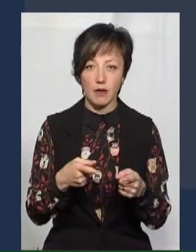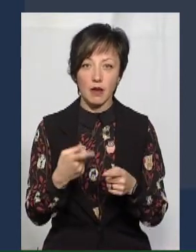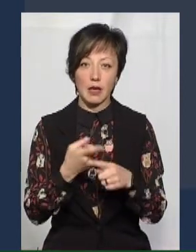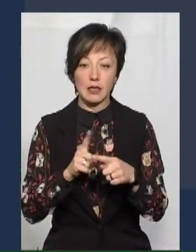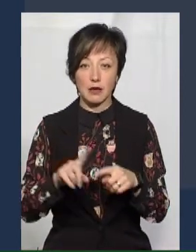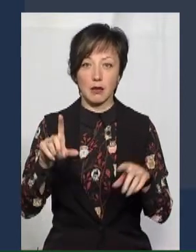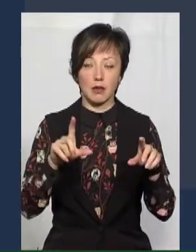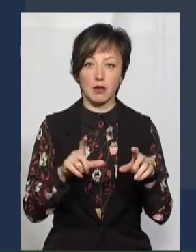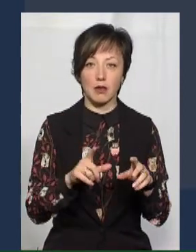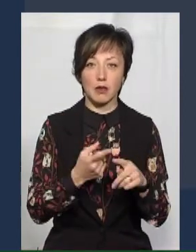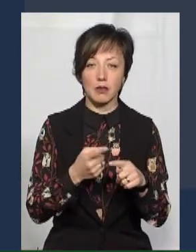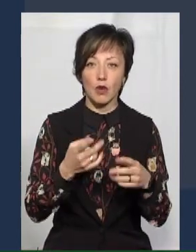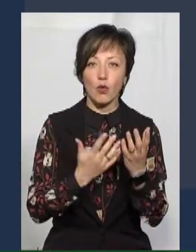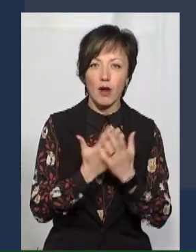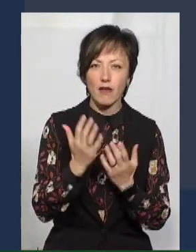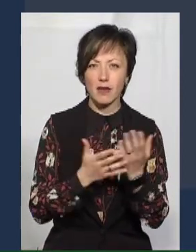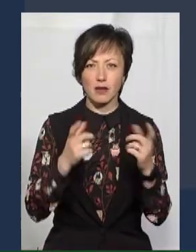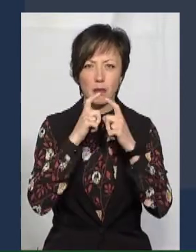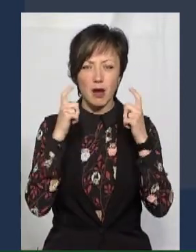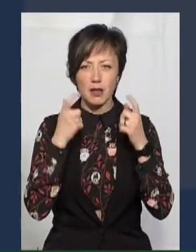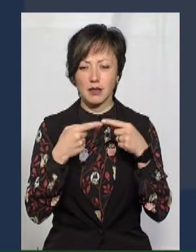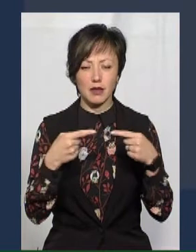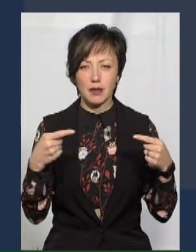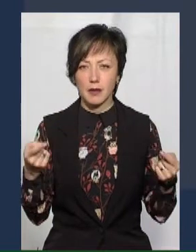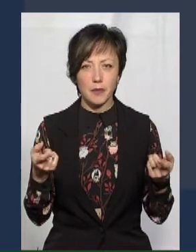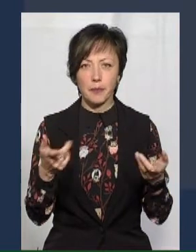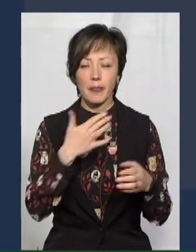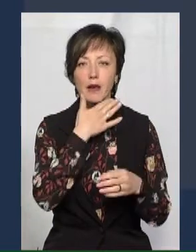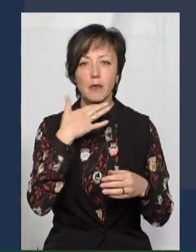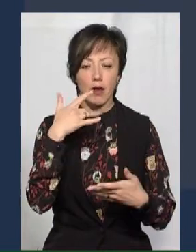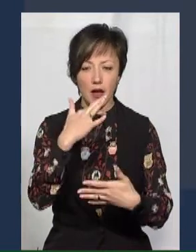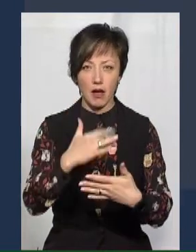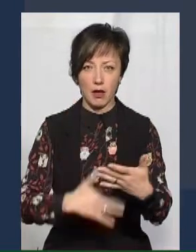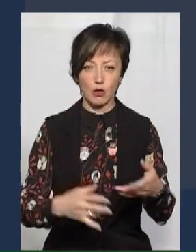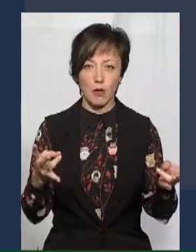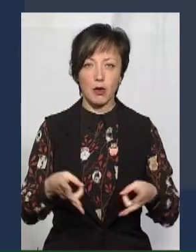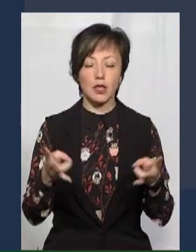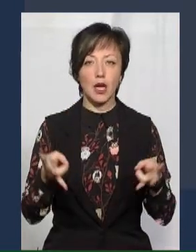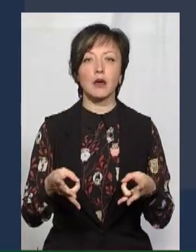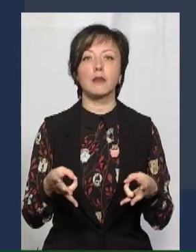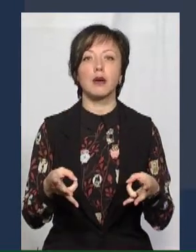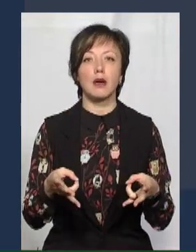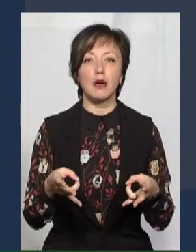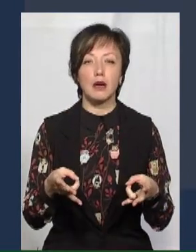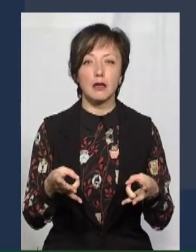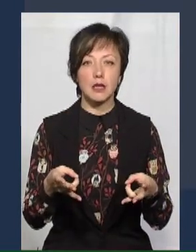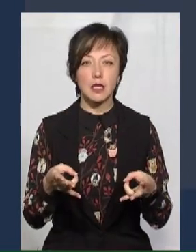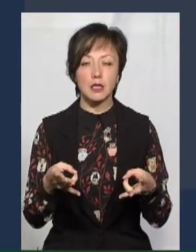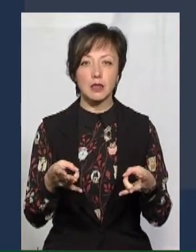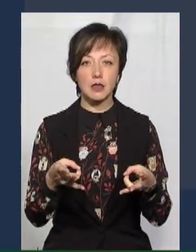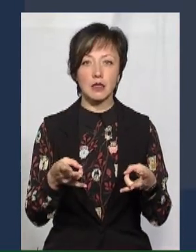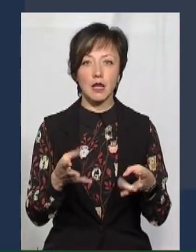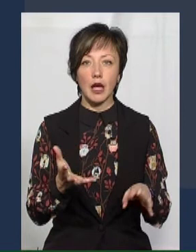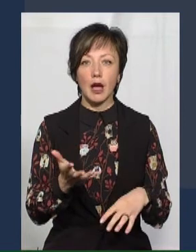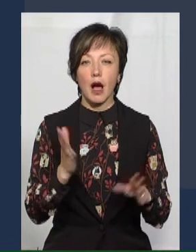захищеними. І це не тільки рукавички там чи маски одноразові, там є дуже багато потреб, включаючи